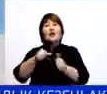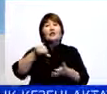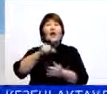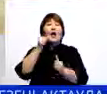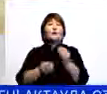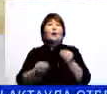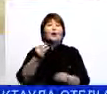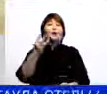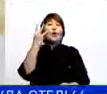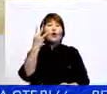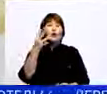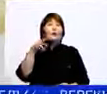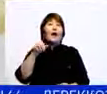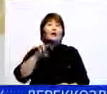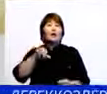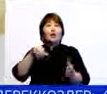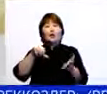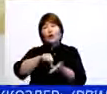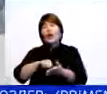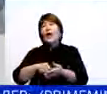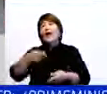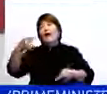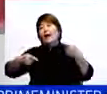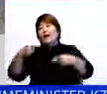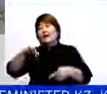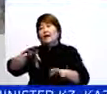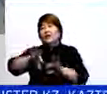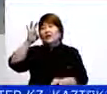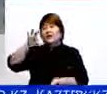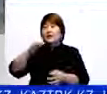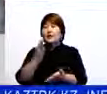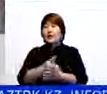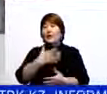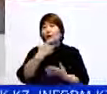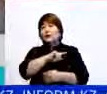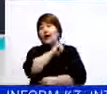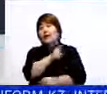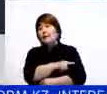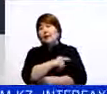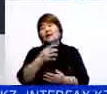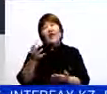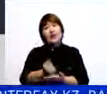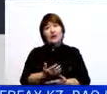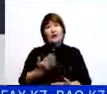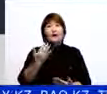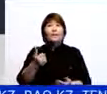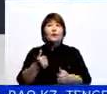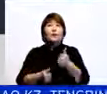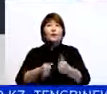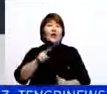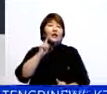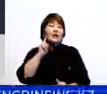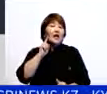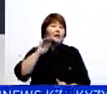әрбір ойын 3 партиядан тұрады. Қарсылас командалар жеребе тарту арқылы анықталып, өзара мықтыны анықтауда. Бұл турнир негізі